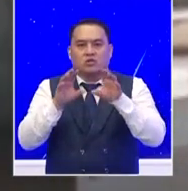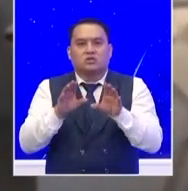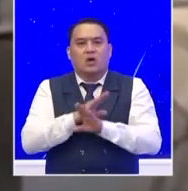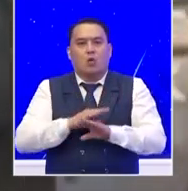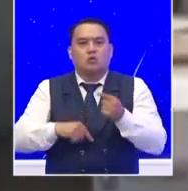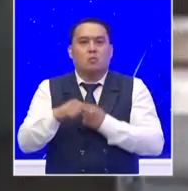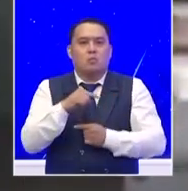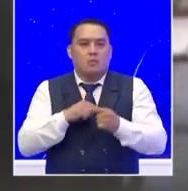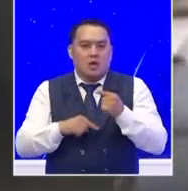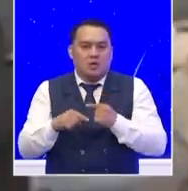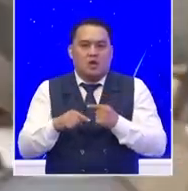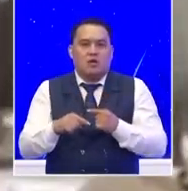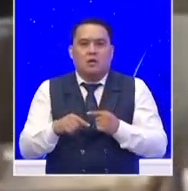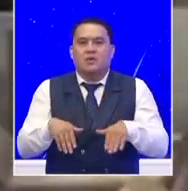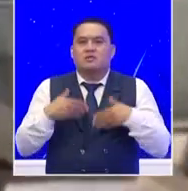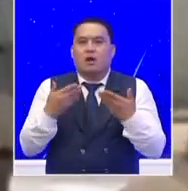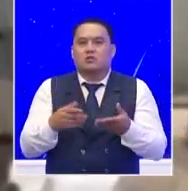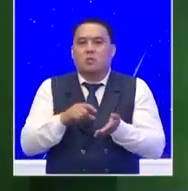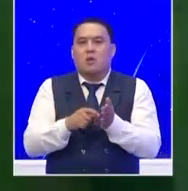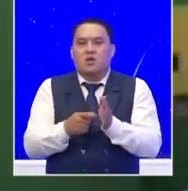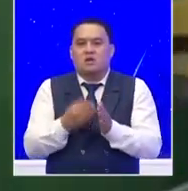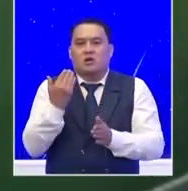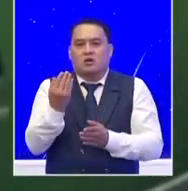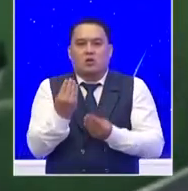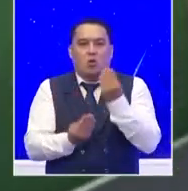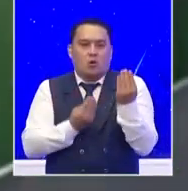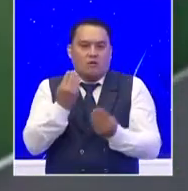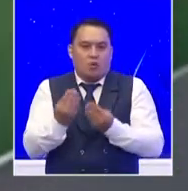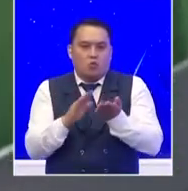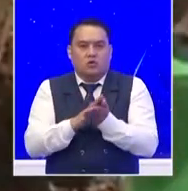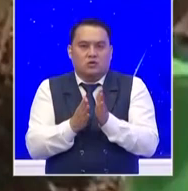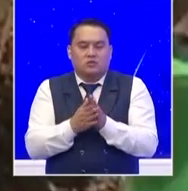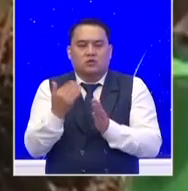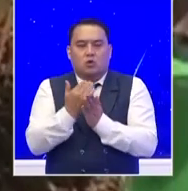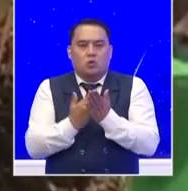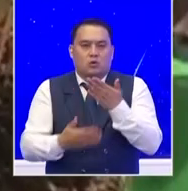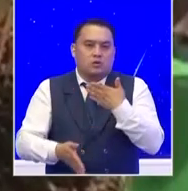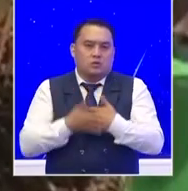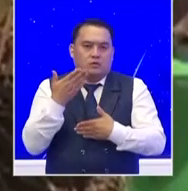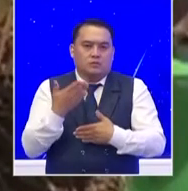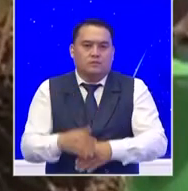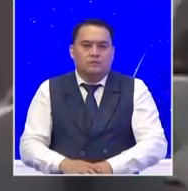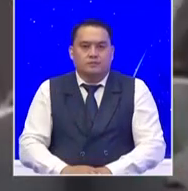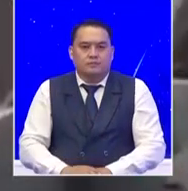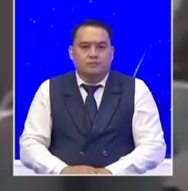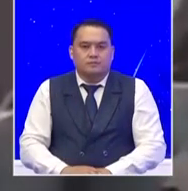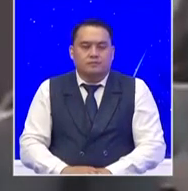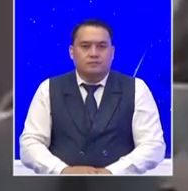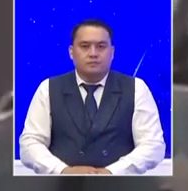незаконного игорного бизнеса и за предоставление помещений для игровых автоматов предусмотрена уголовной статьей.